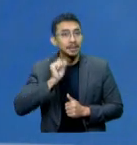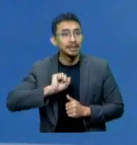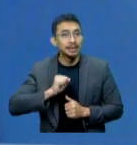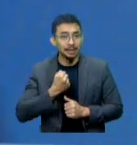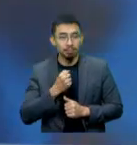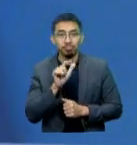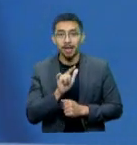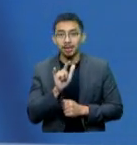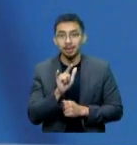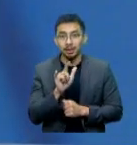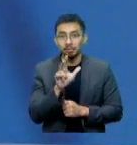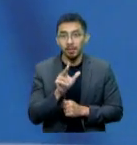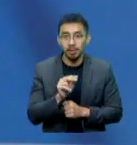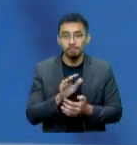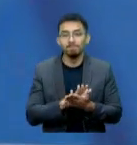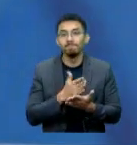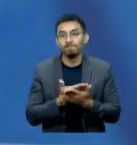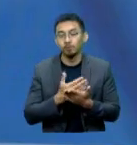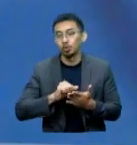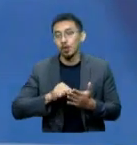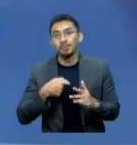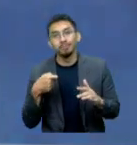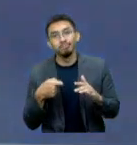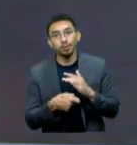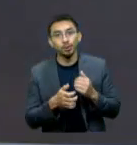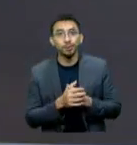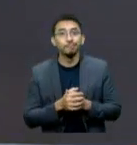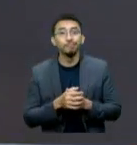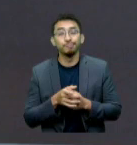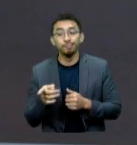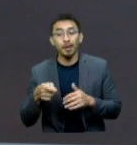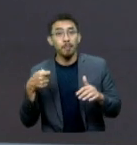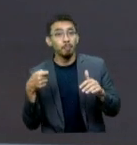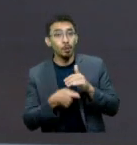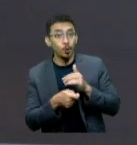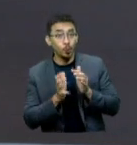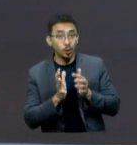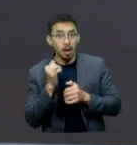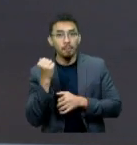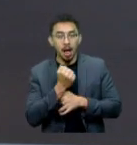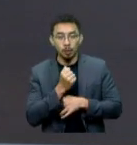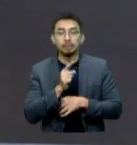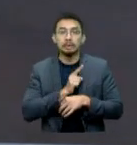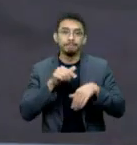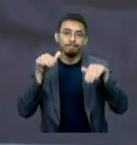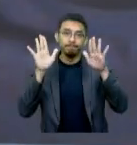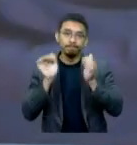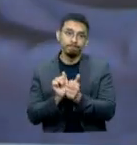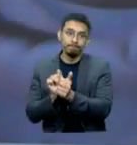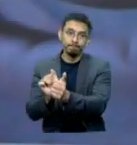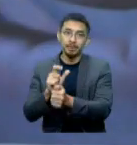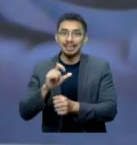Seorang istri di Kabupaten Bekasi, Jawa Barat tewas di tangan suaminya. Usai melakukan pembunuhan, pelaku menyerahkan diri ke